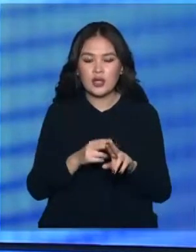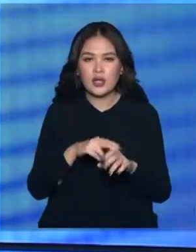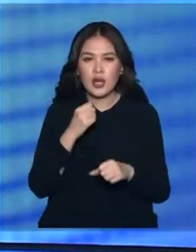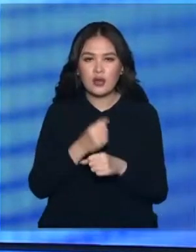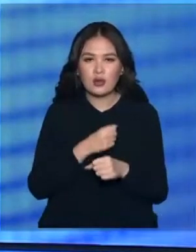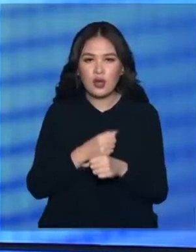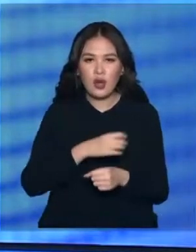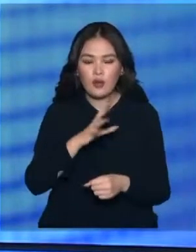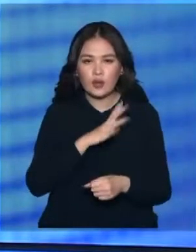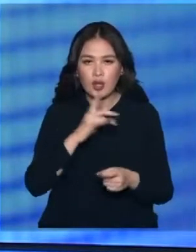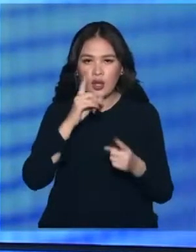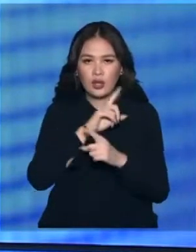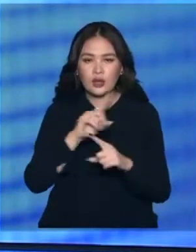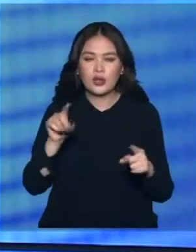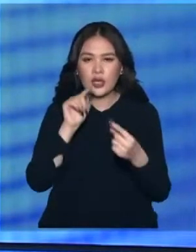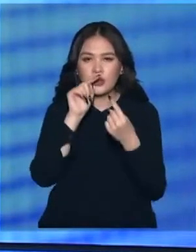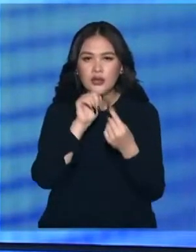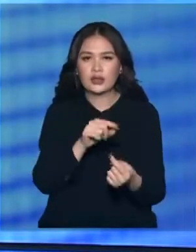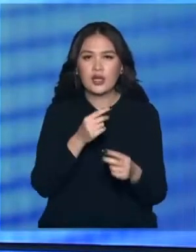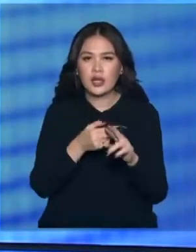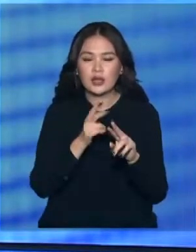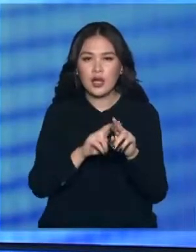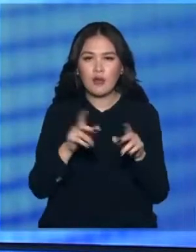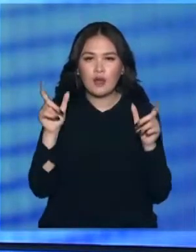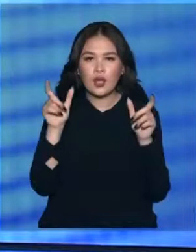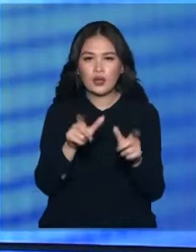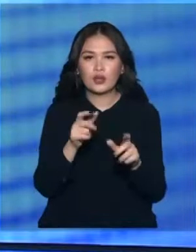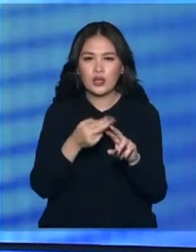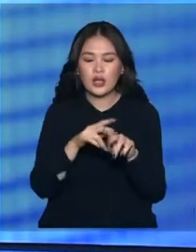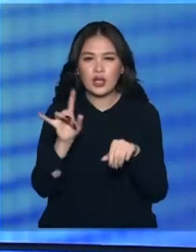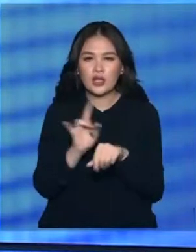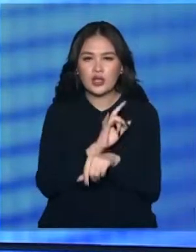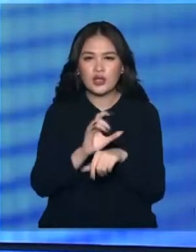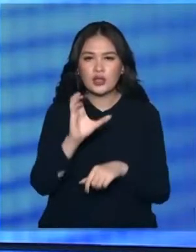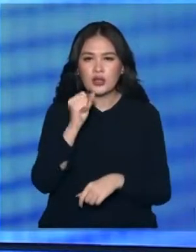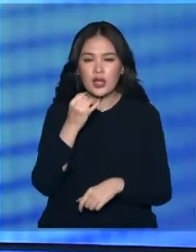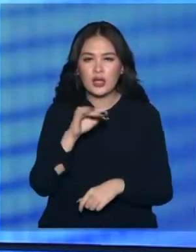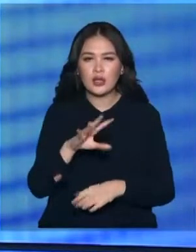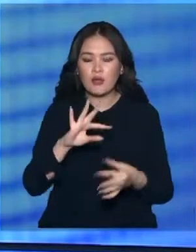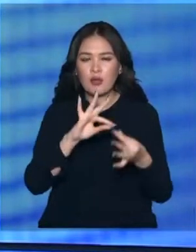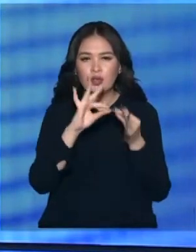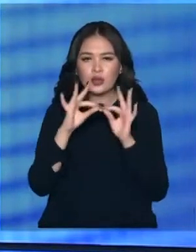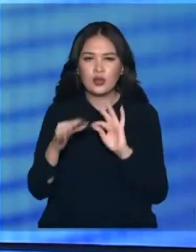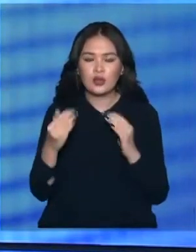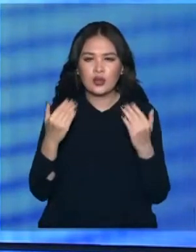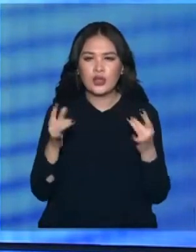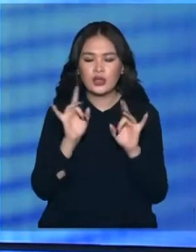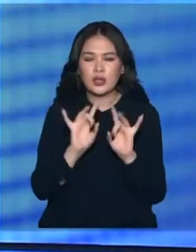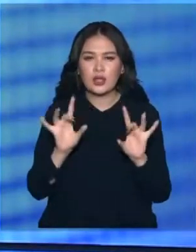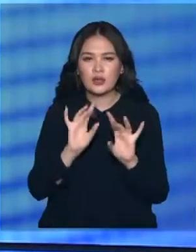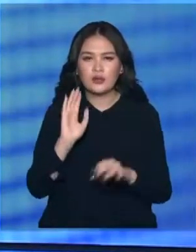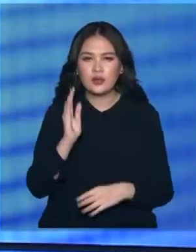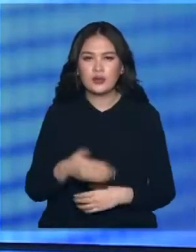разработали уникальную антифишинговую систему, которая блокирует такие лжесайты. Подробнее в сюжете моей коллеги